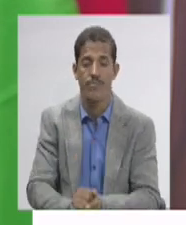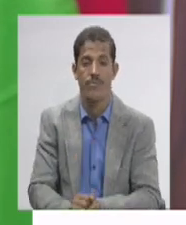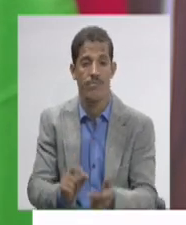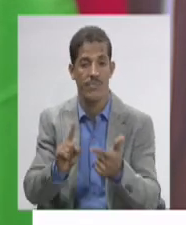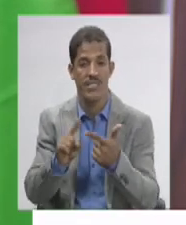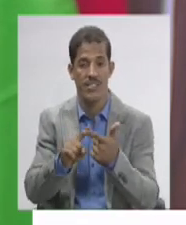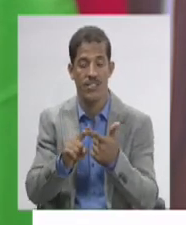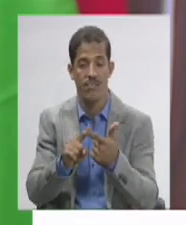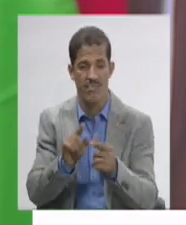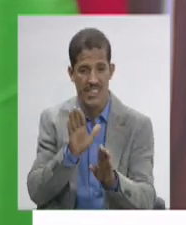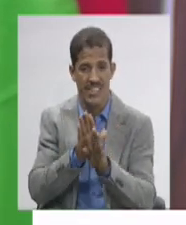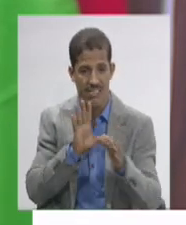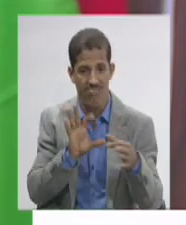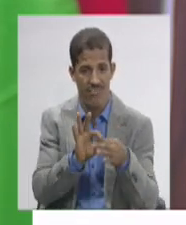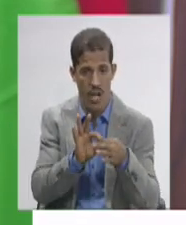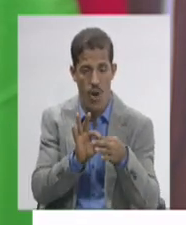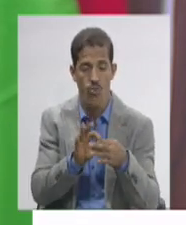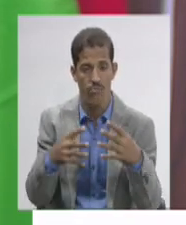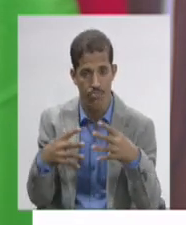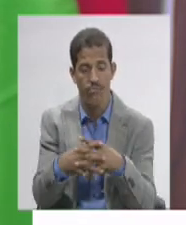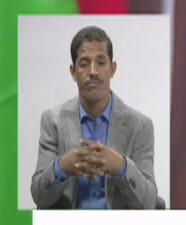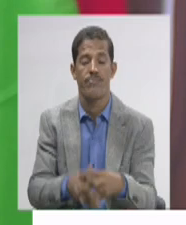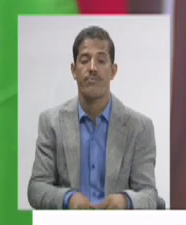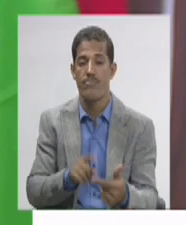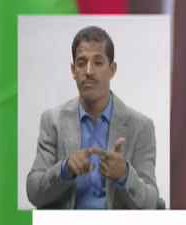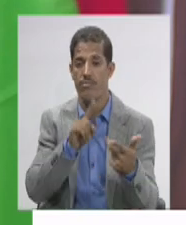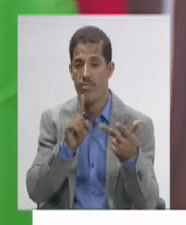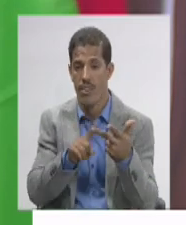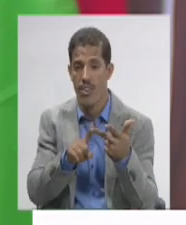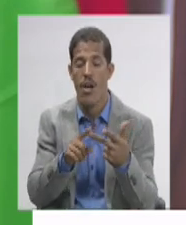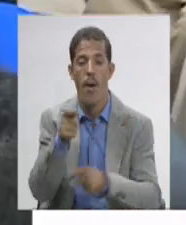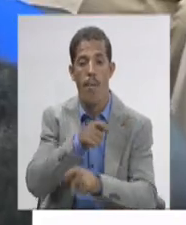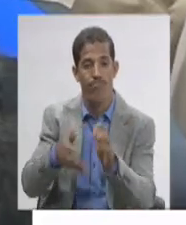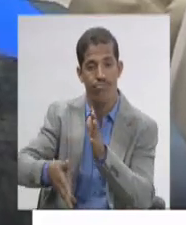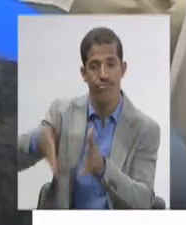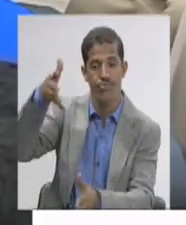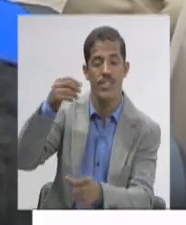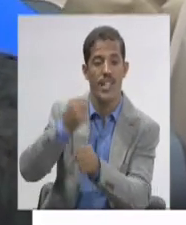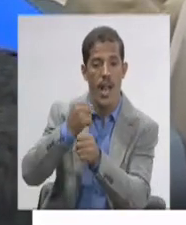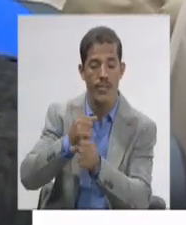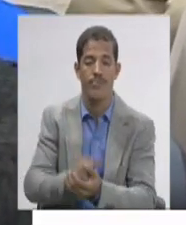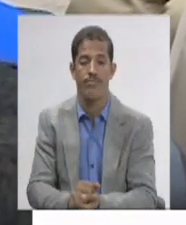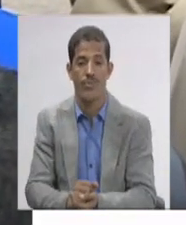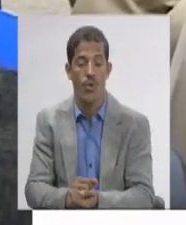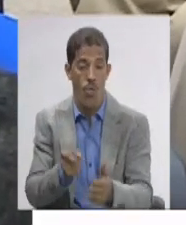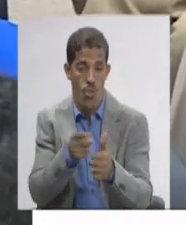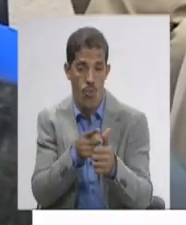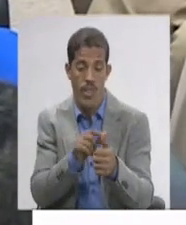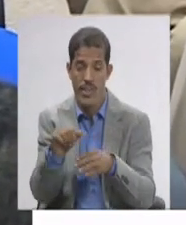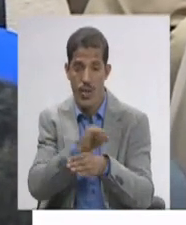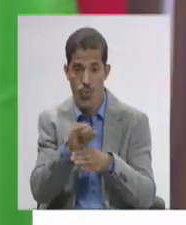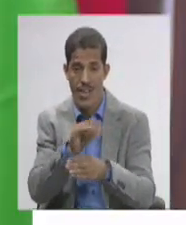تعزيز التعاون وتعزيز البنى التحتيه فعلى مستوى التكوين